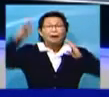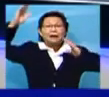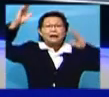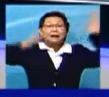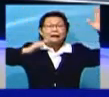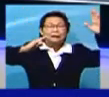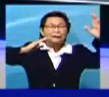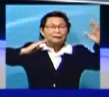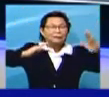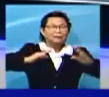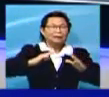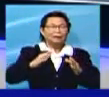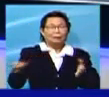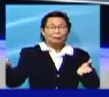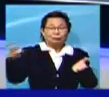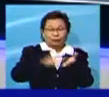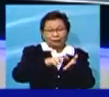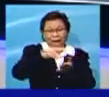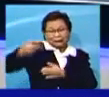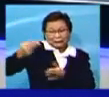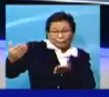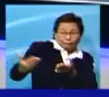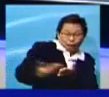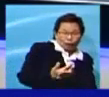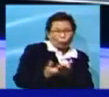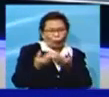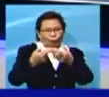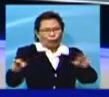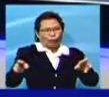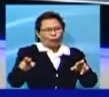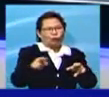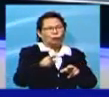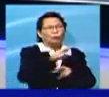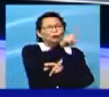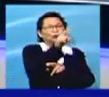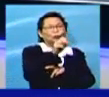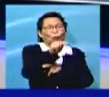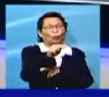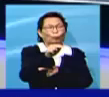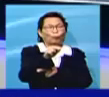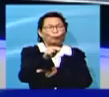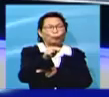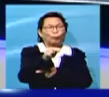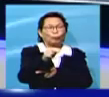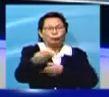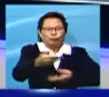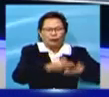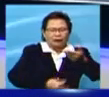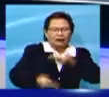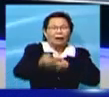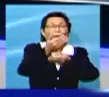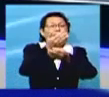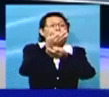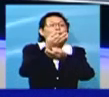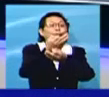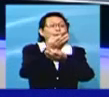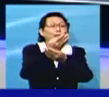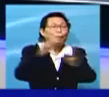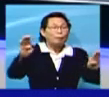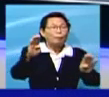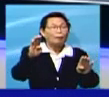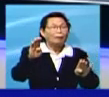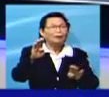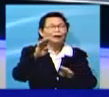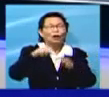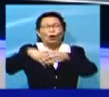Malaysia mencipta satu lagi sejarah baru menerusi pelancaran zon perdagangan bebas digital DFDZ pertama di luar